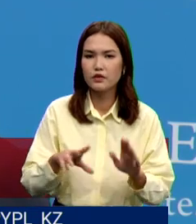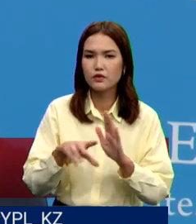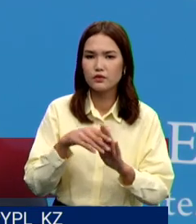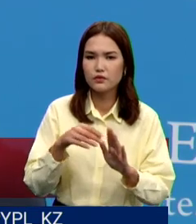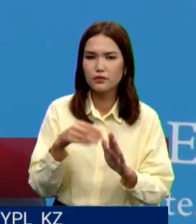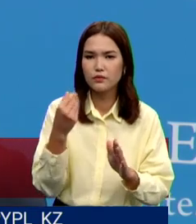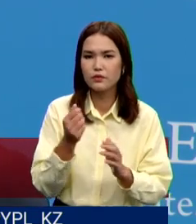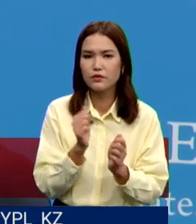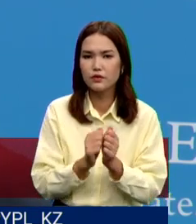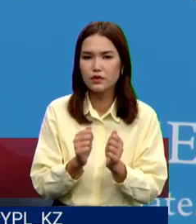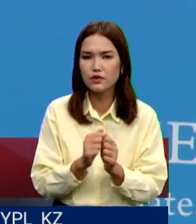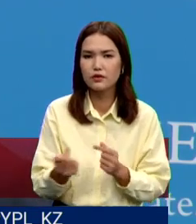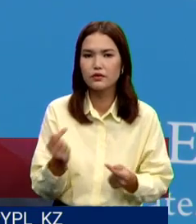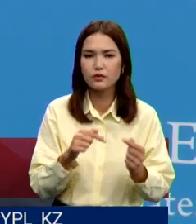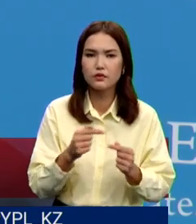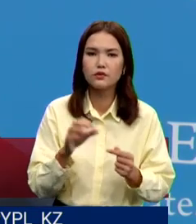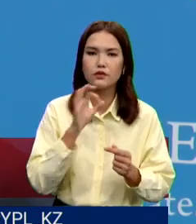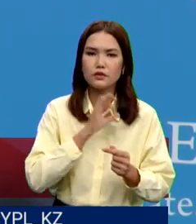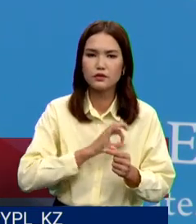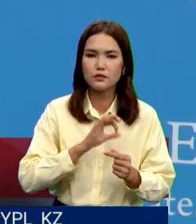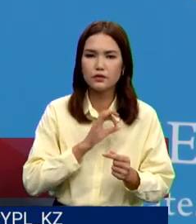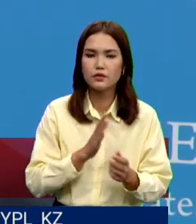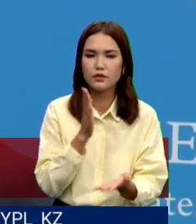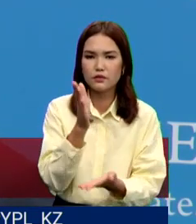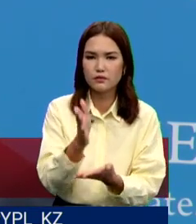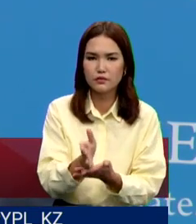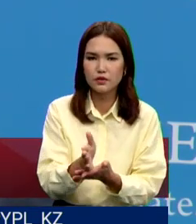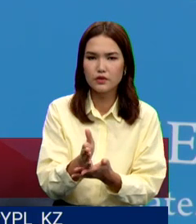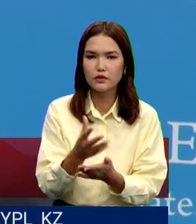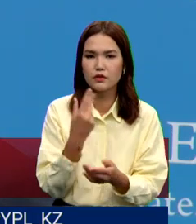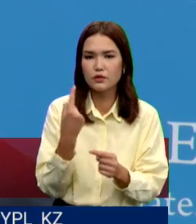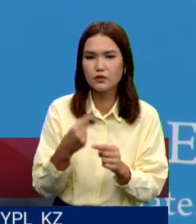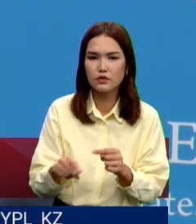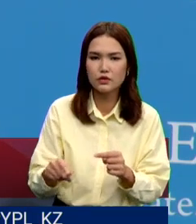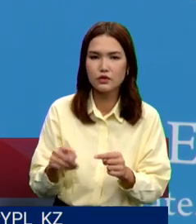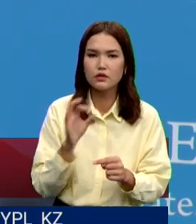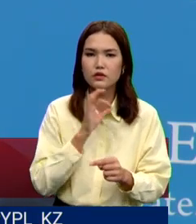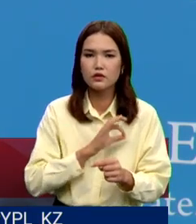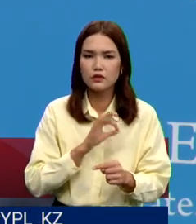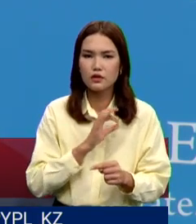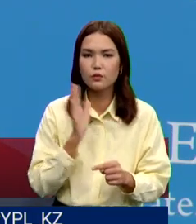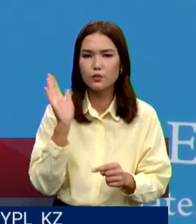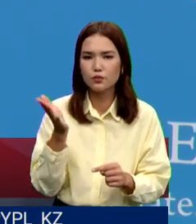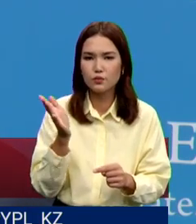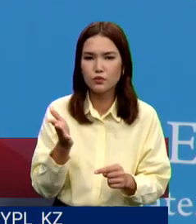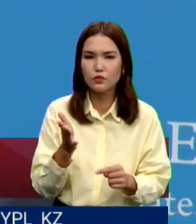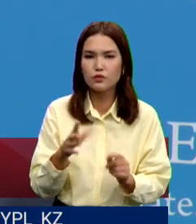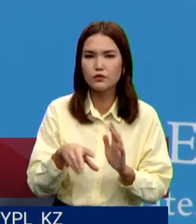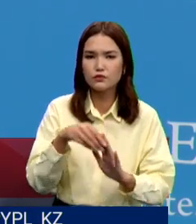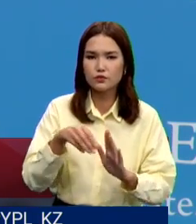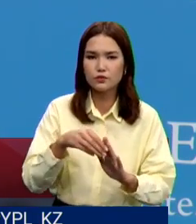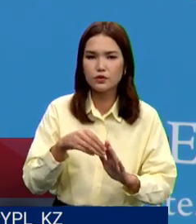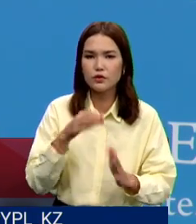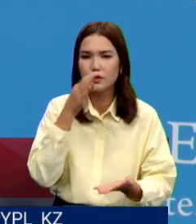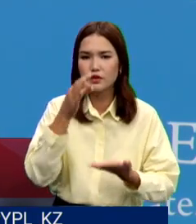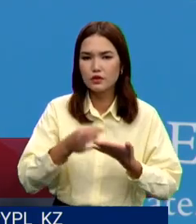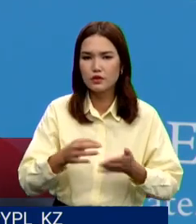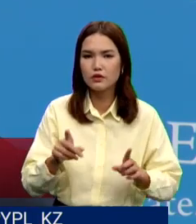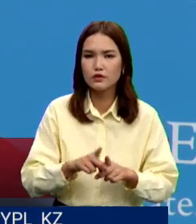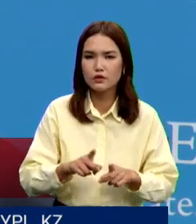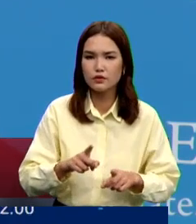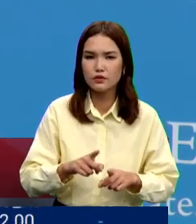маслихаты. Поэтому я думаю, что очень важное решение. Его нужно рассматривать в логике того, чтобы получить мандат доверия народа и для того,